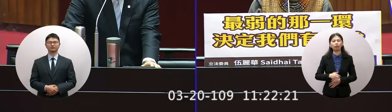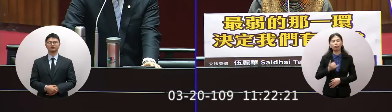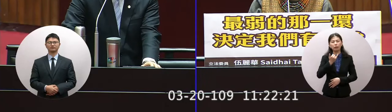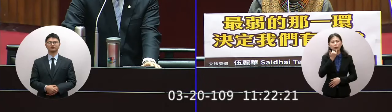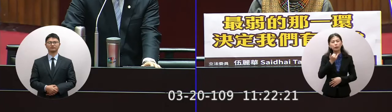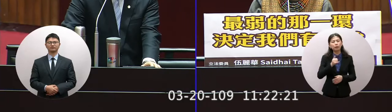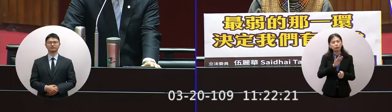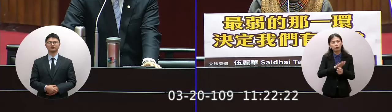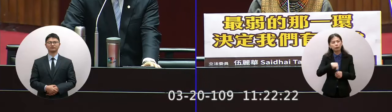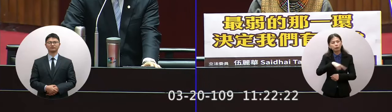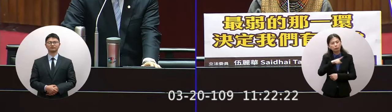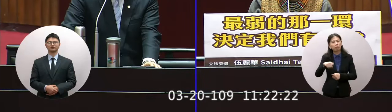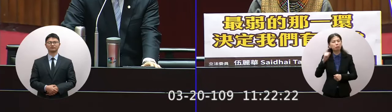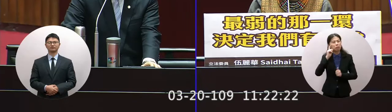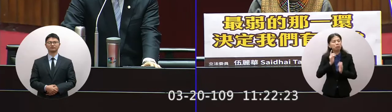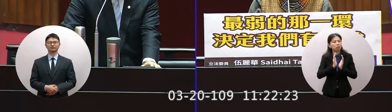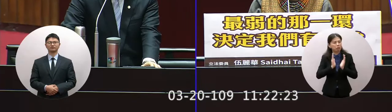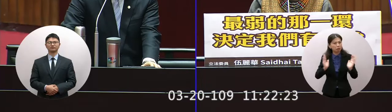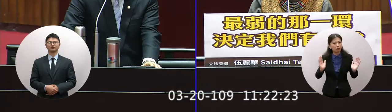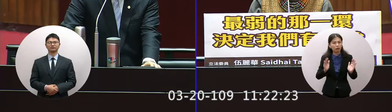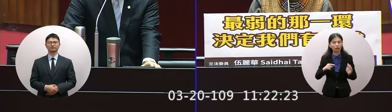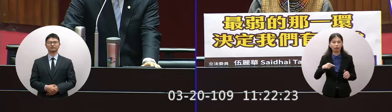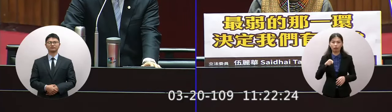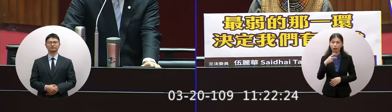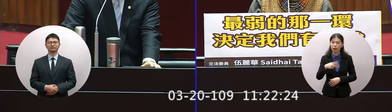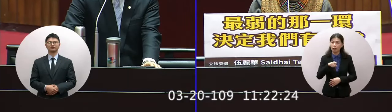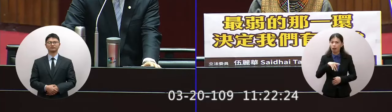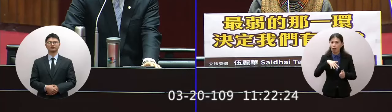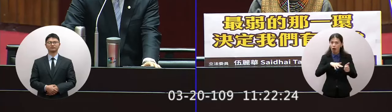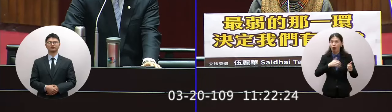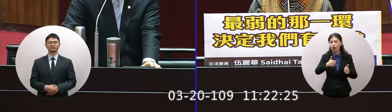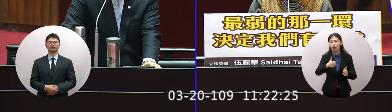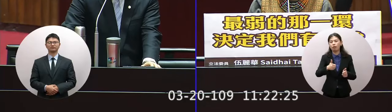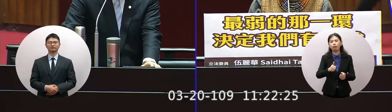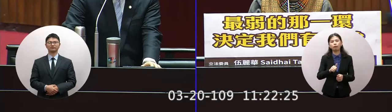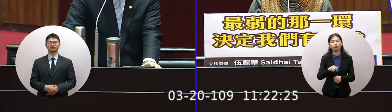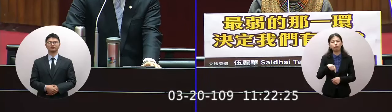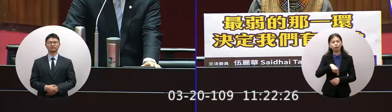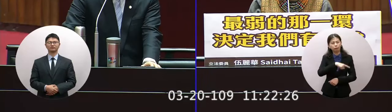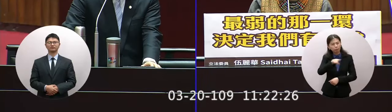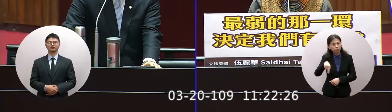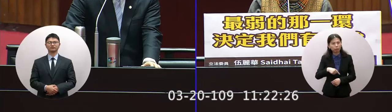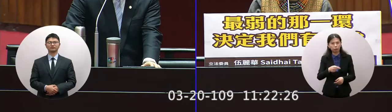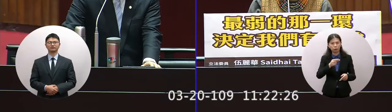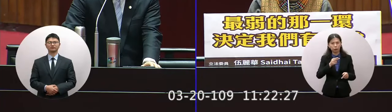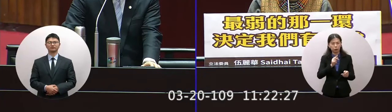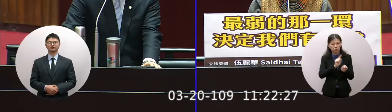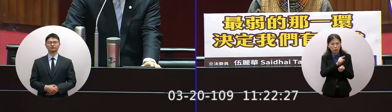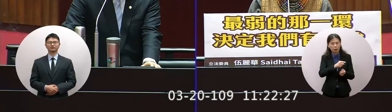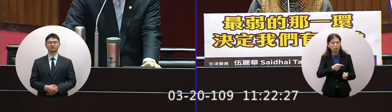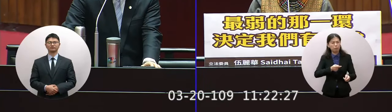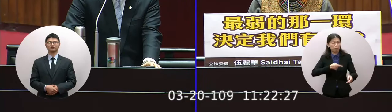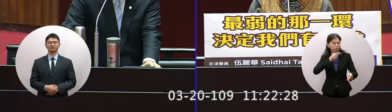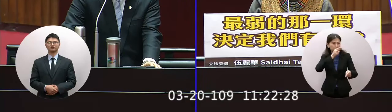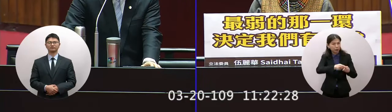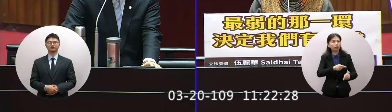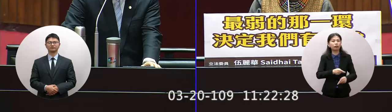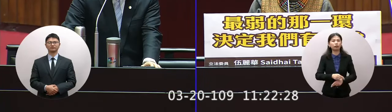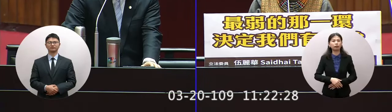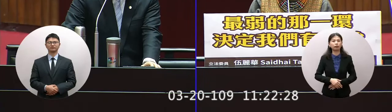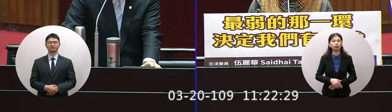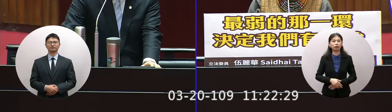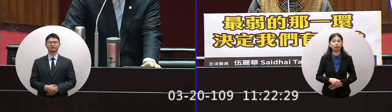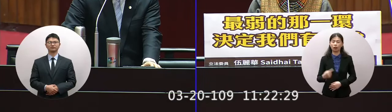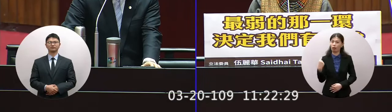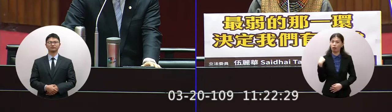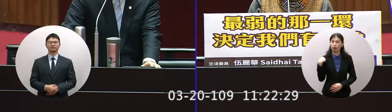跟接纳，而您卓越的领导也促使我们对您有非常强大的信任。那我想